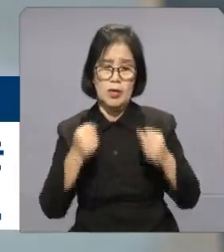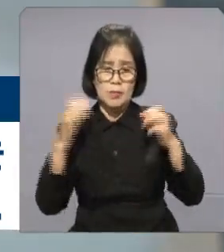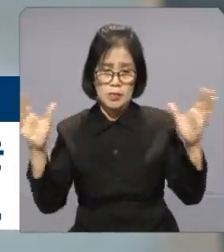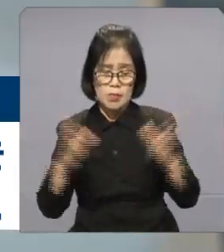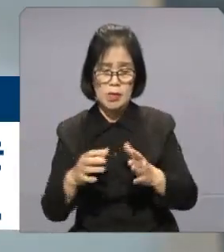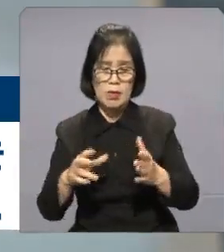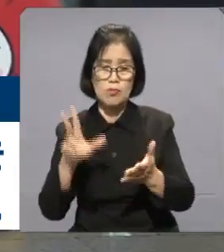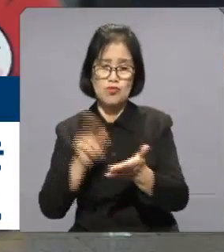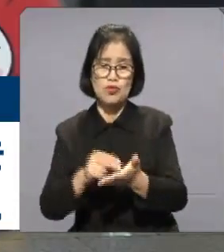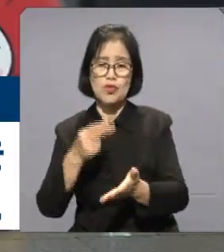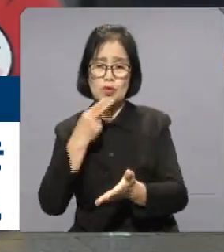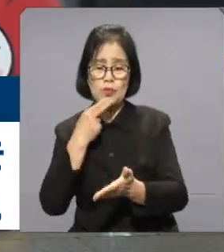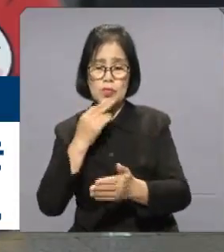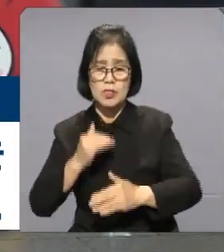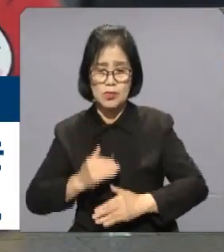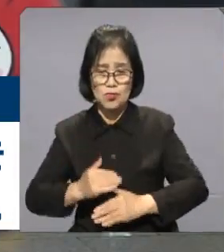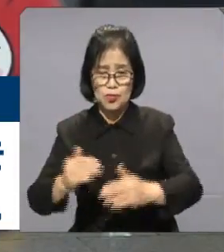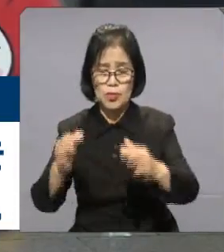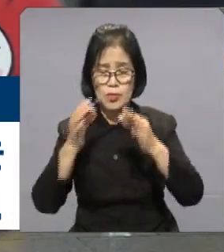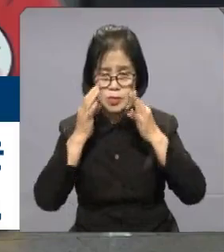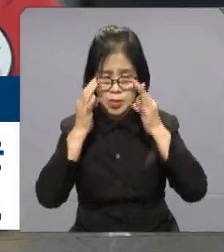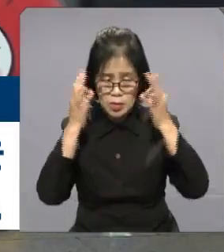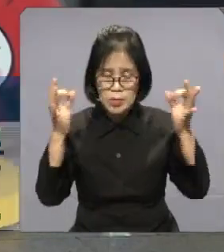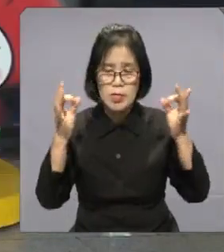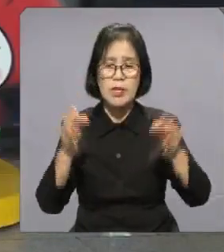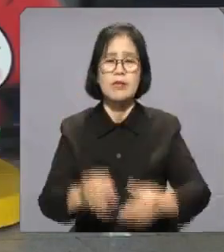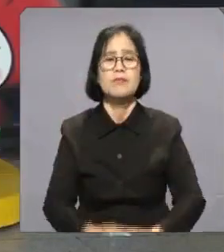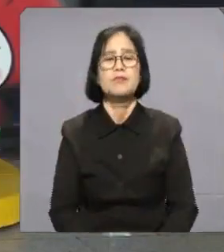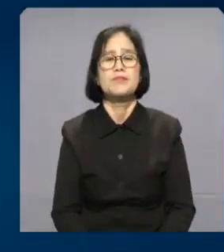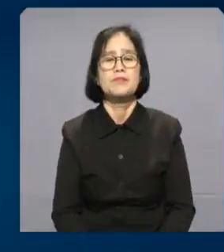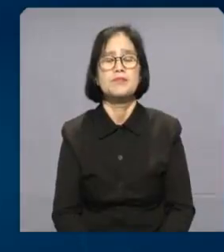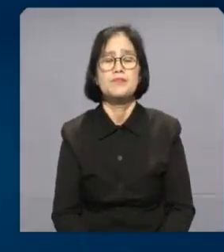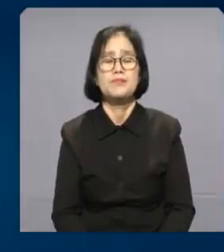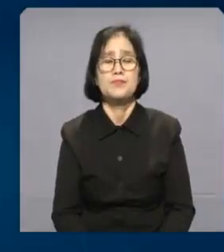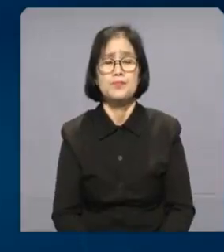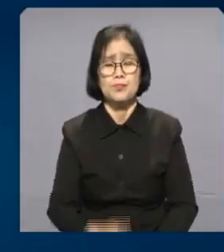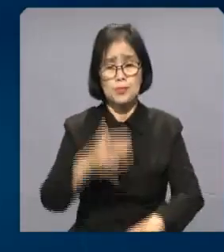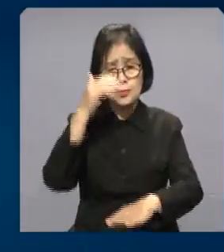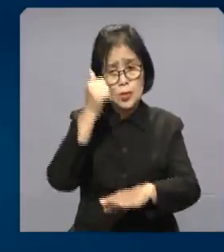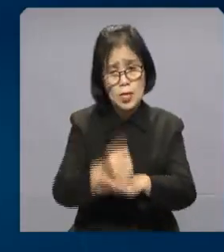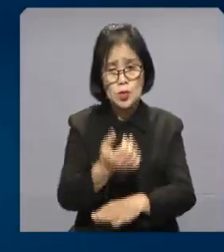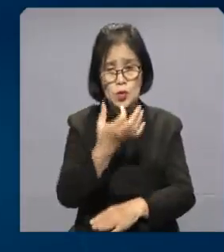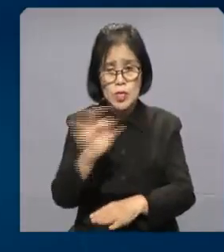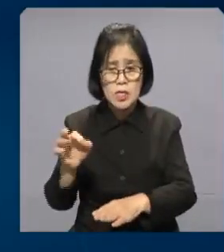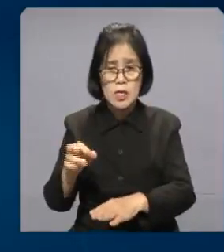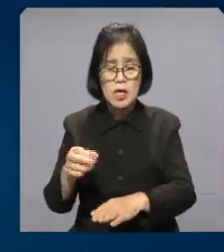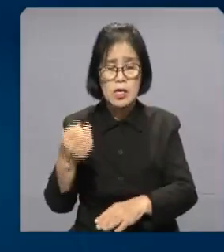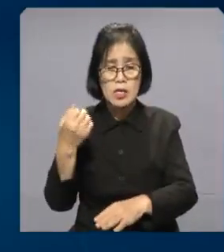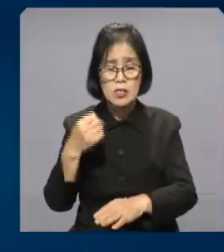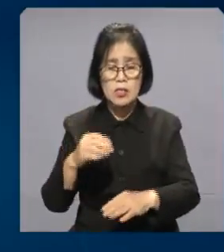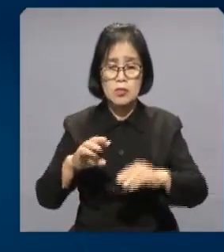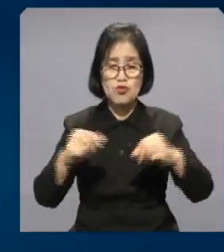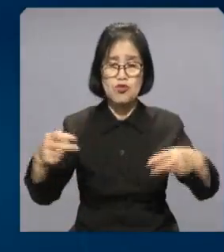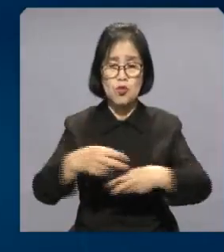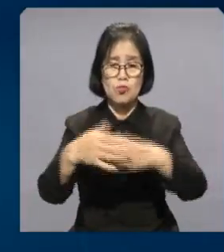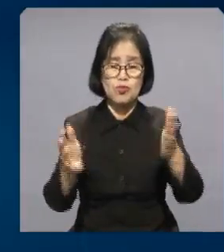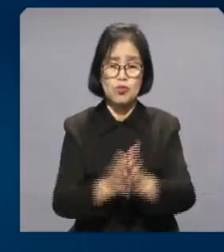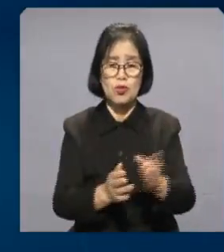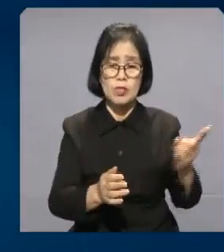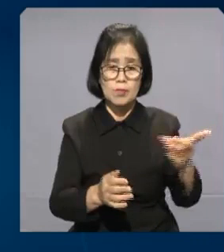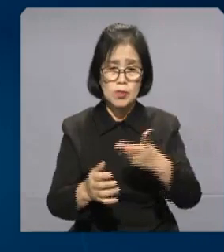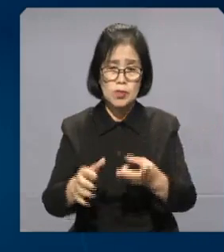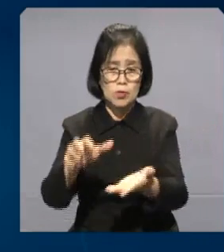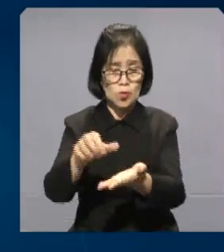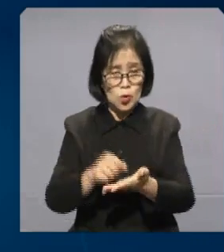합심하여 차질 없는 사업 추진에 최선을 다할 것입니다. 최종 인가 주체인 국토부도 2편성 도입에